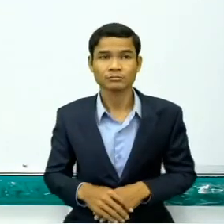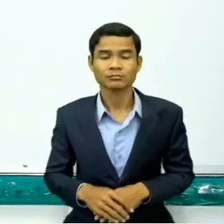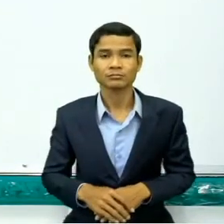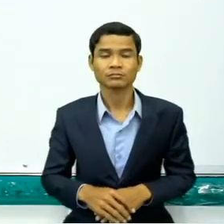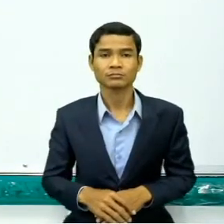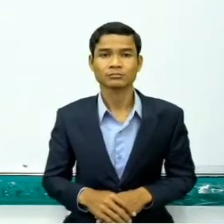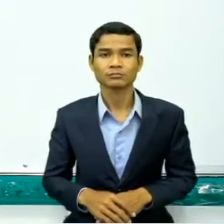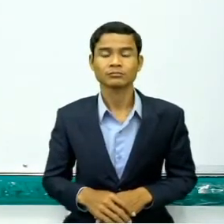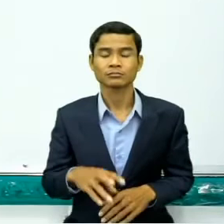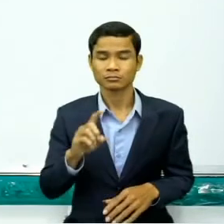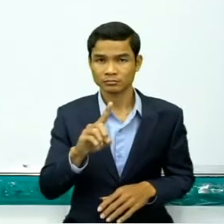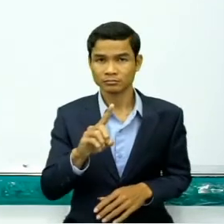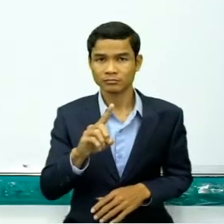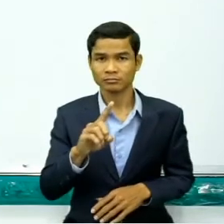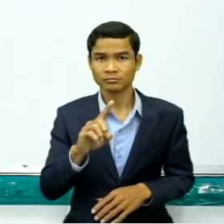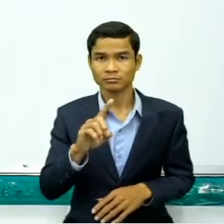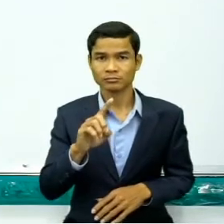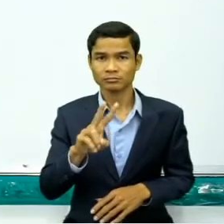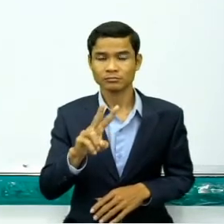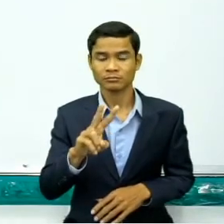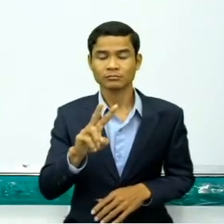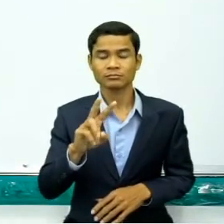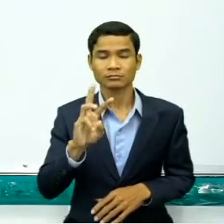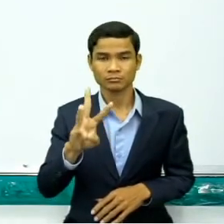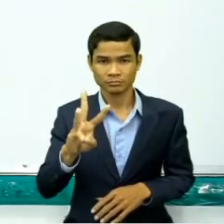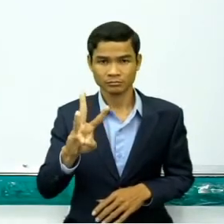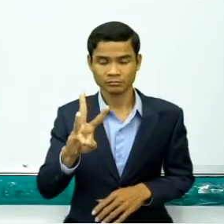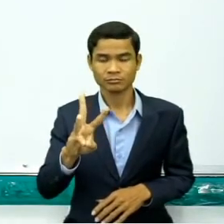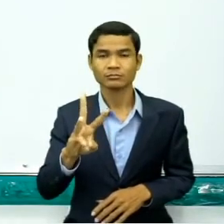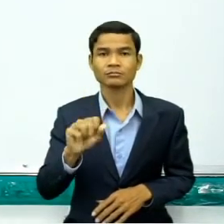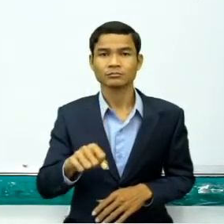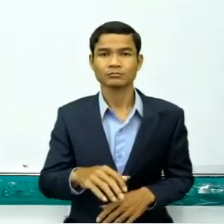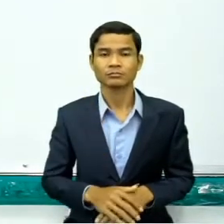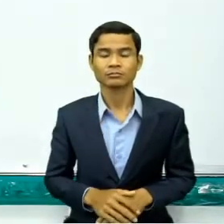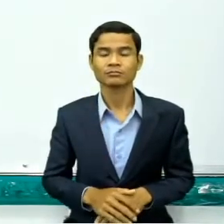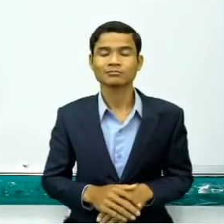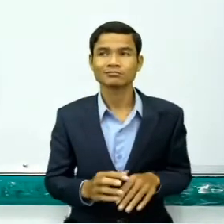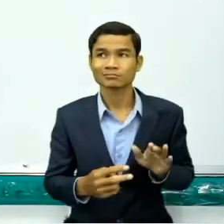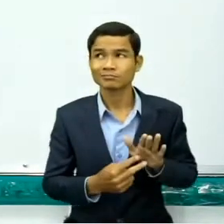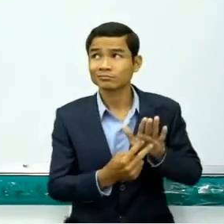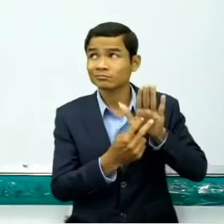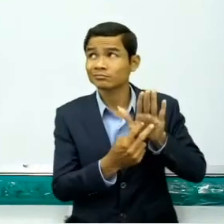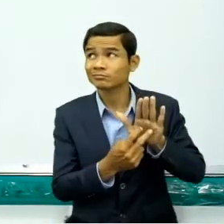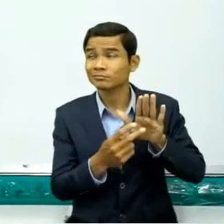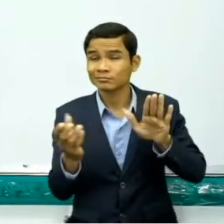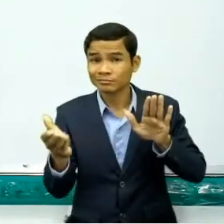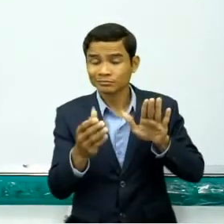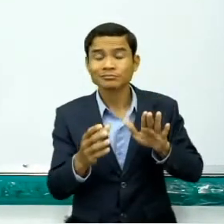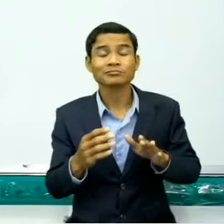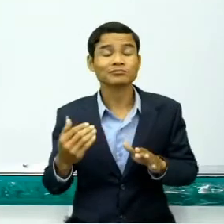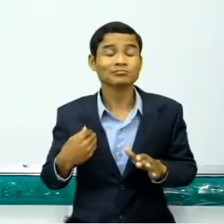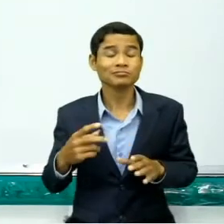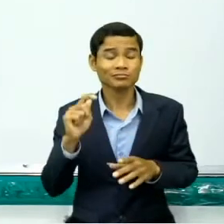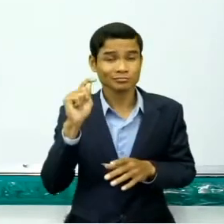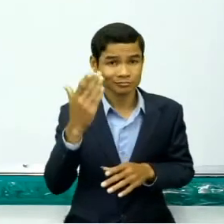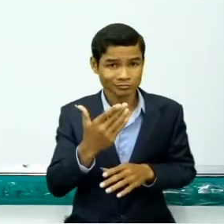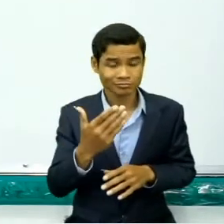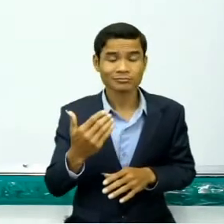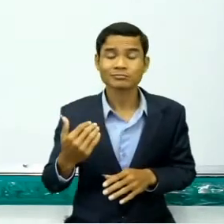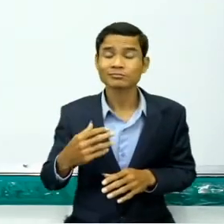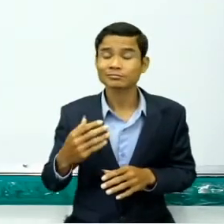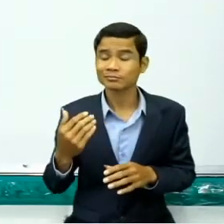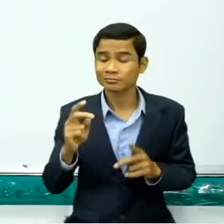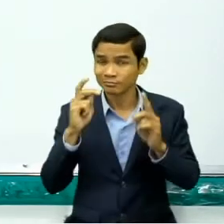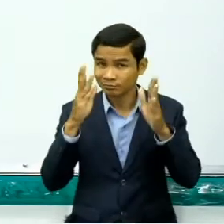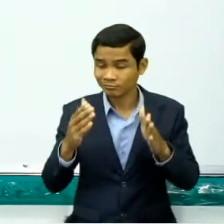chà mùi bí mày tên tên tên nè kru miên rút rút